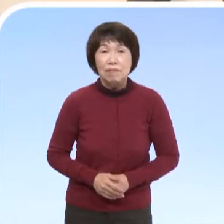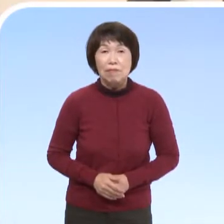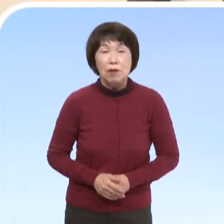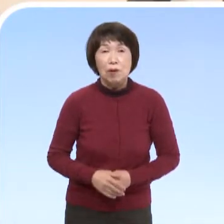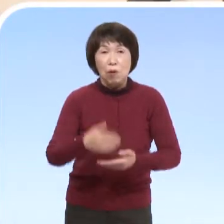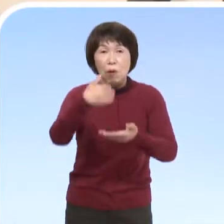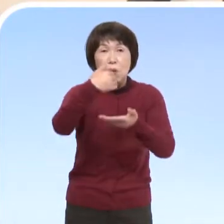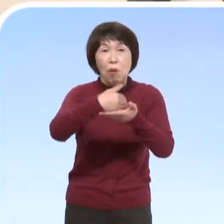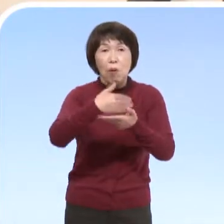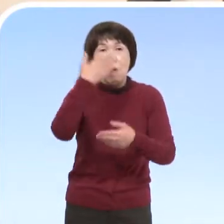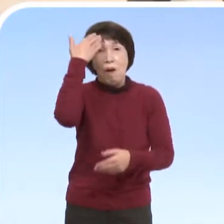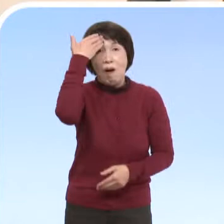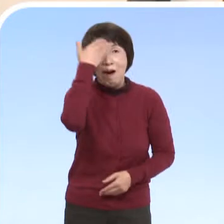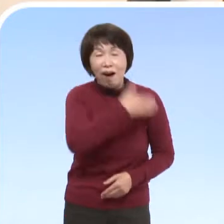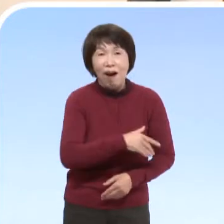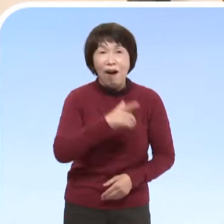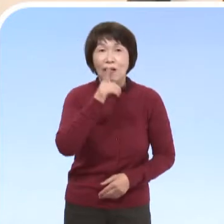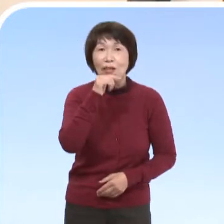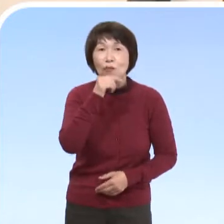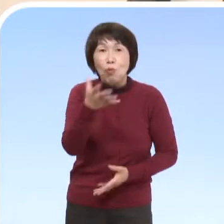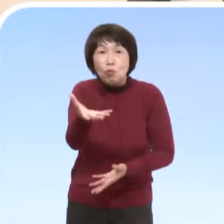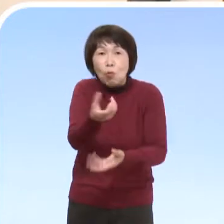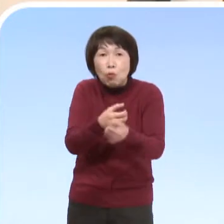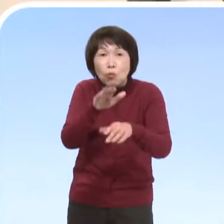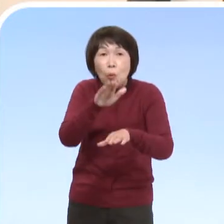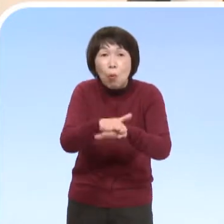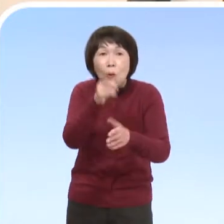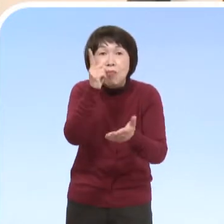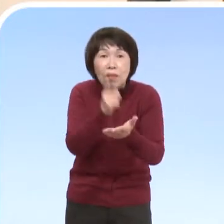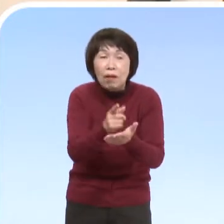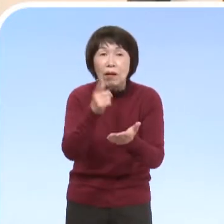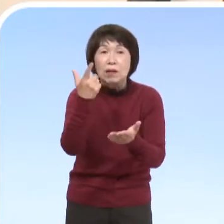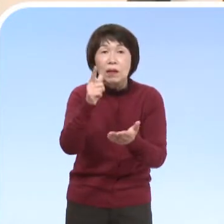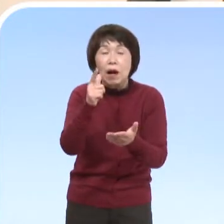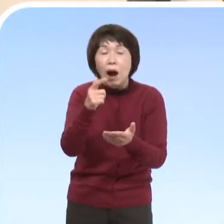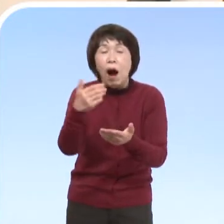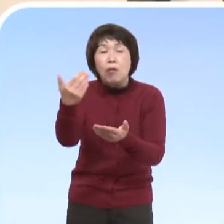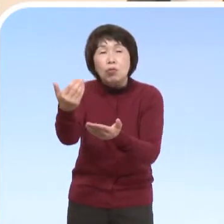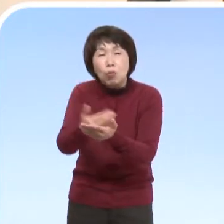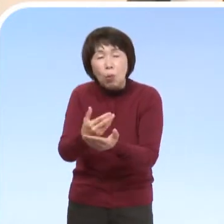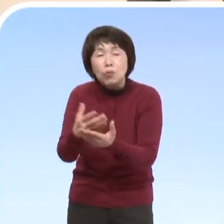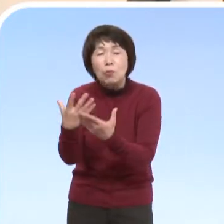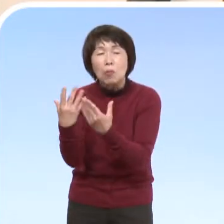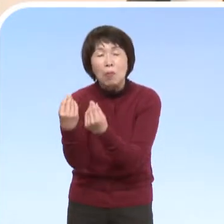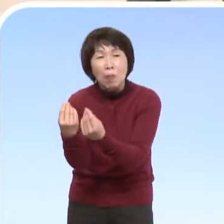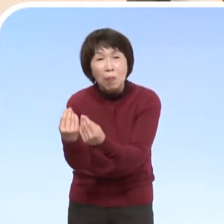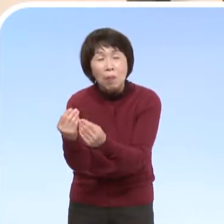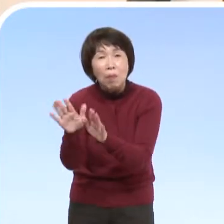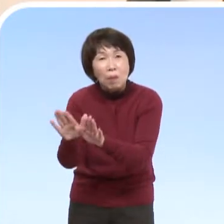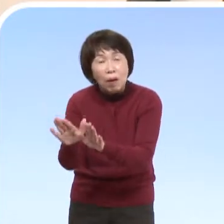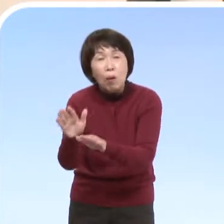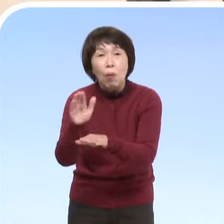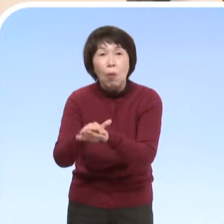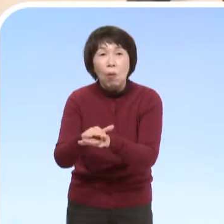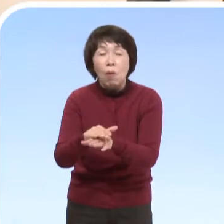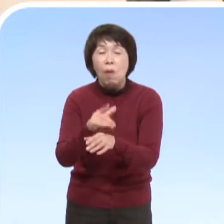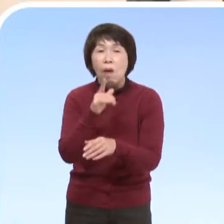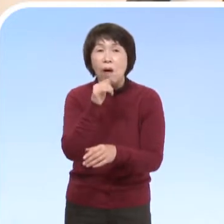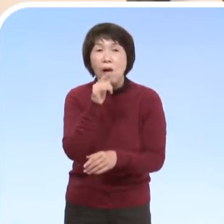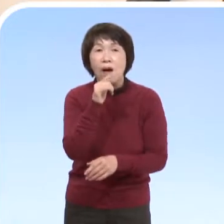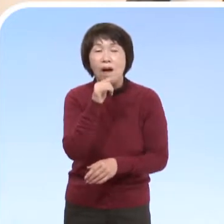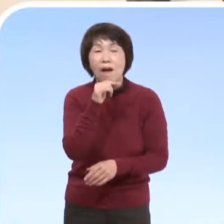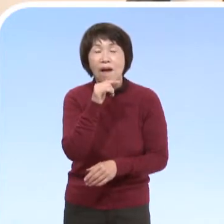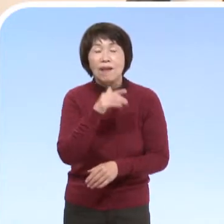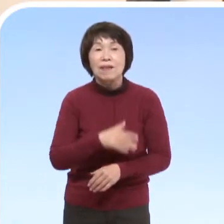すごいですね。取るだけじゃなくてちゃんと保護も考えてらっしゃるということなんですけども、なんかねそんなお話聞いてた